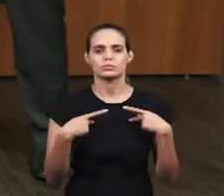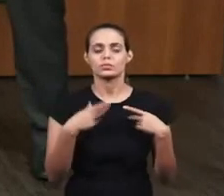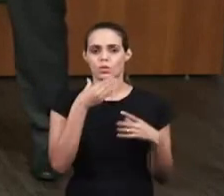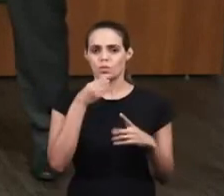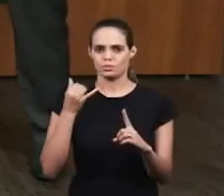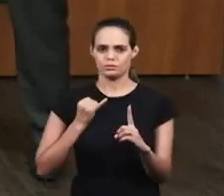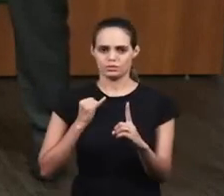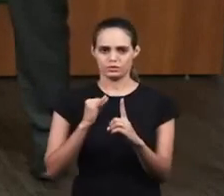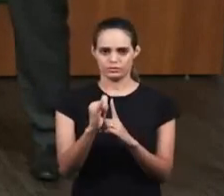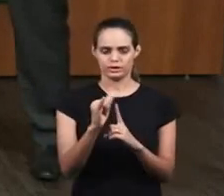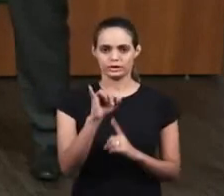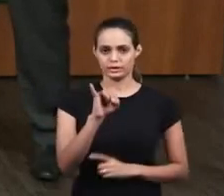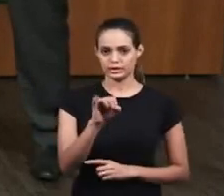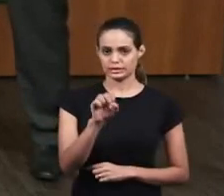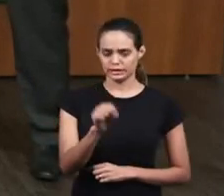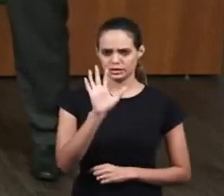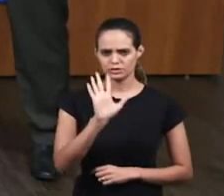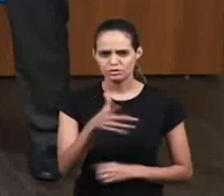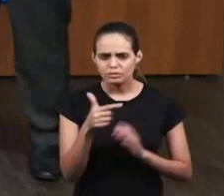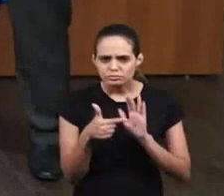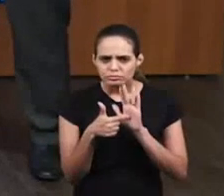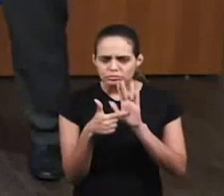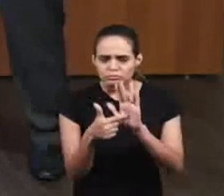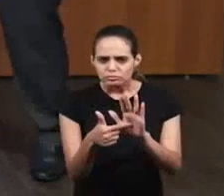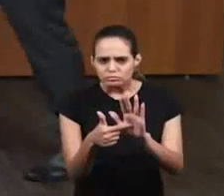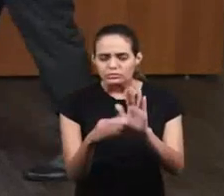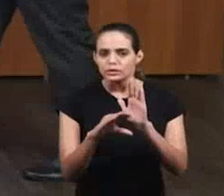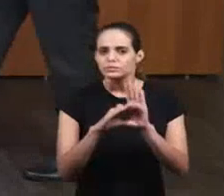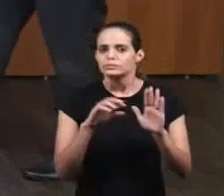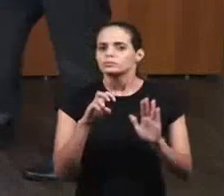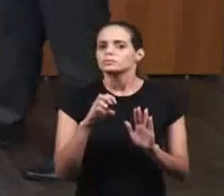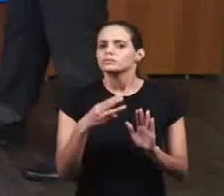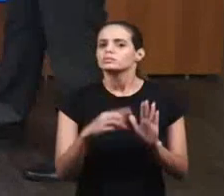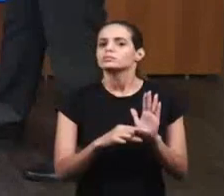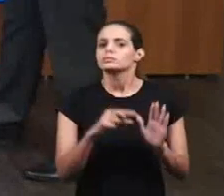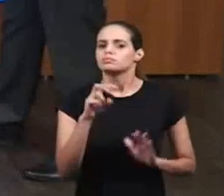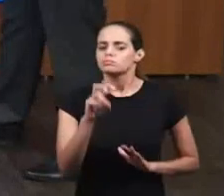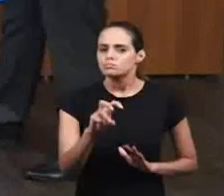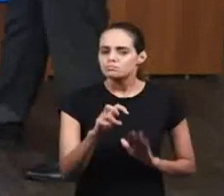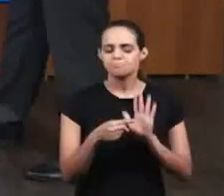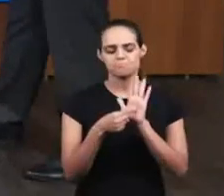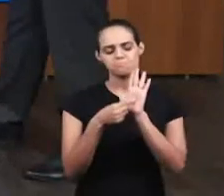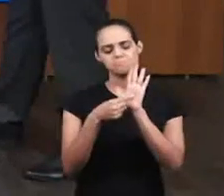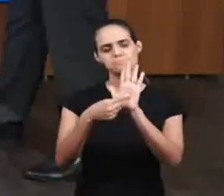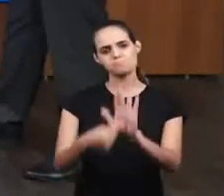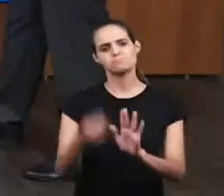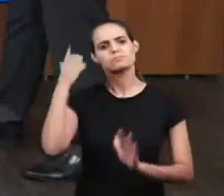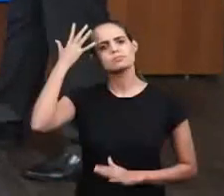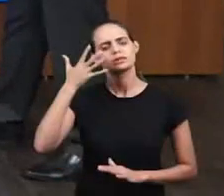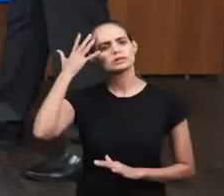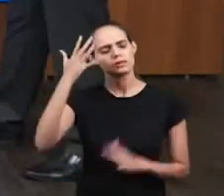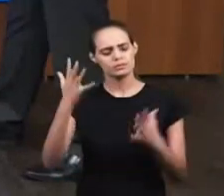litt und starb zu den Gunsten der Menschheit, so wie es auch vom